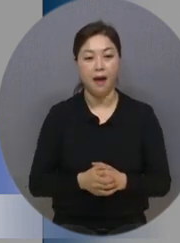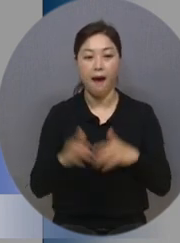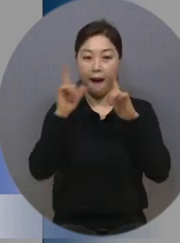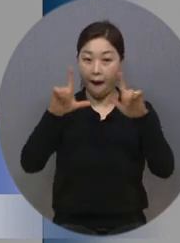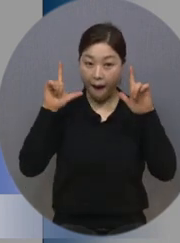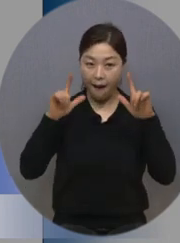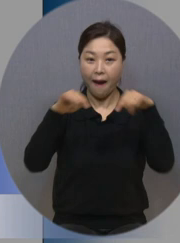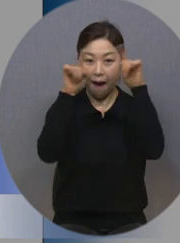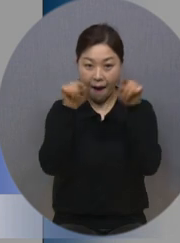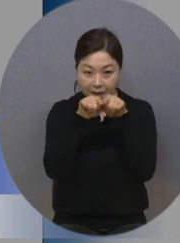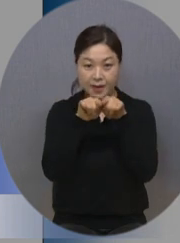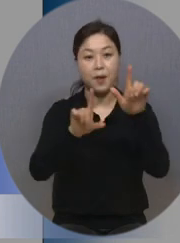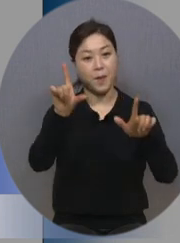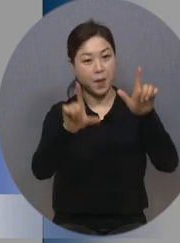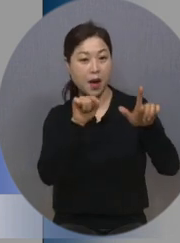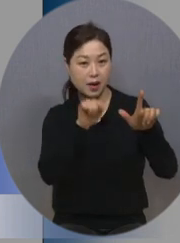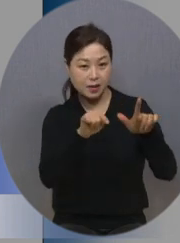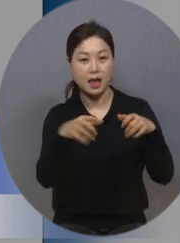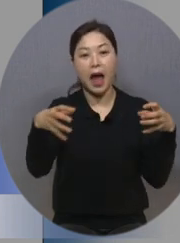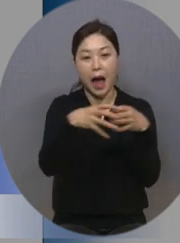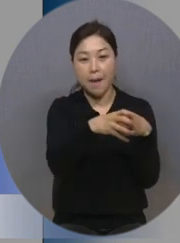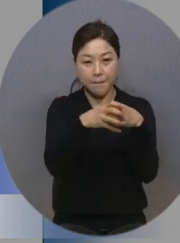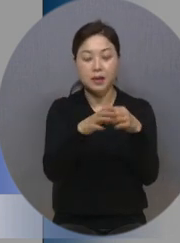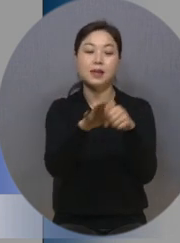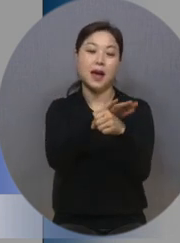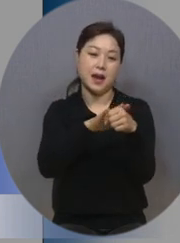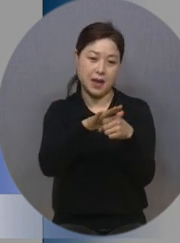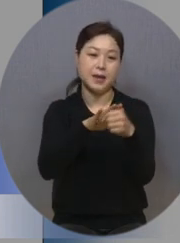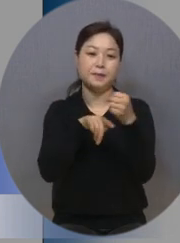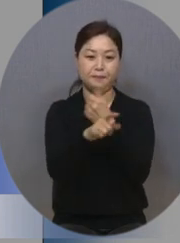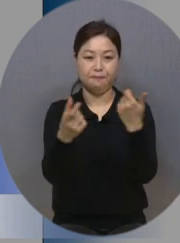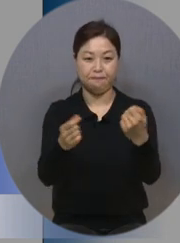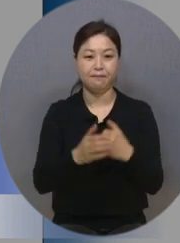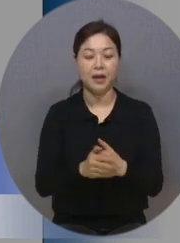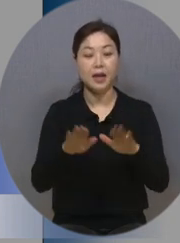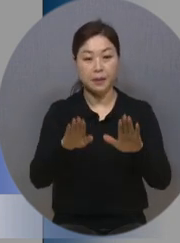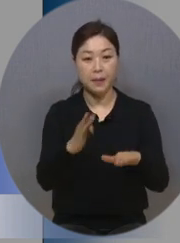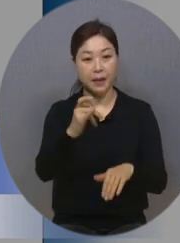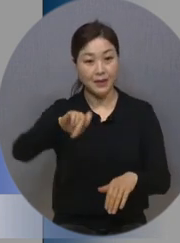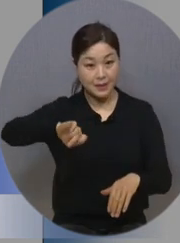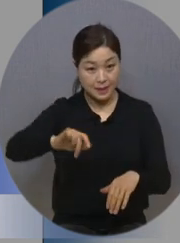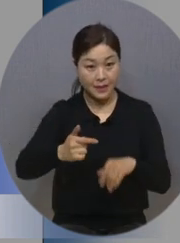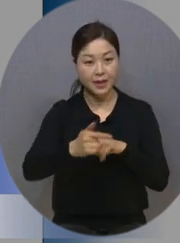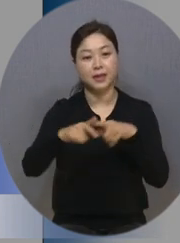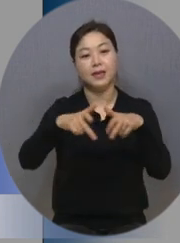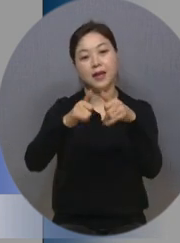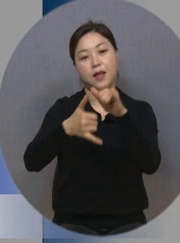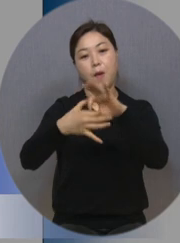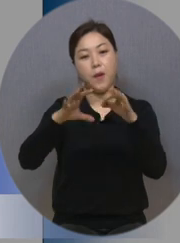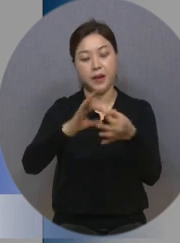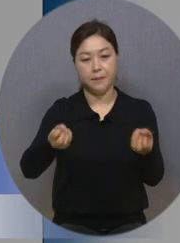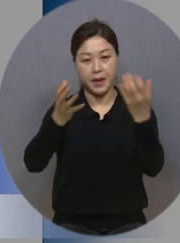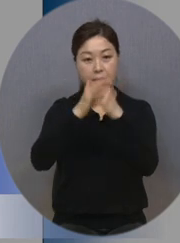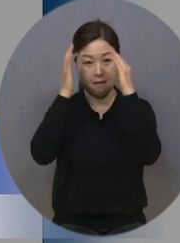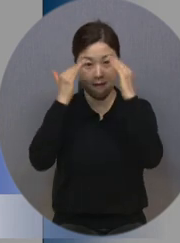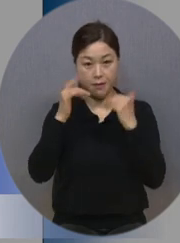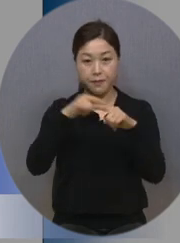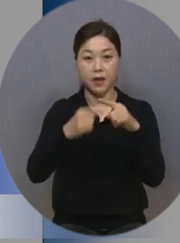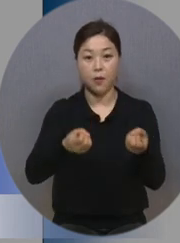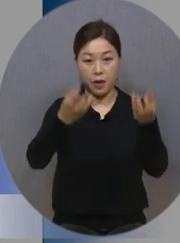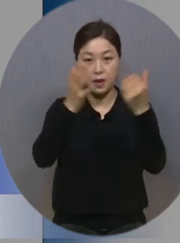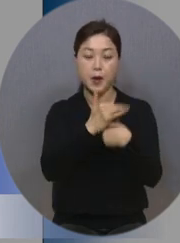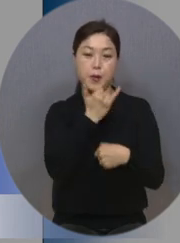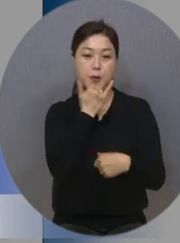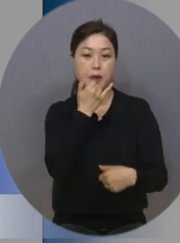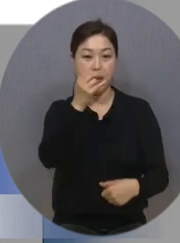하트 모양은 화합과 사랑을 상징한다고 합니다. 이번 베를린 스페셜 올림픽 세계 하계 대회는 독일